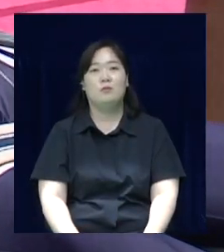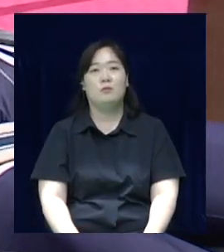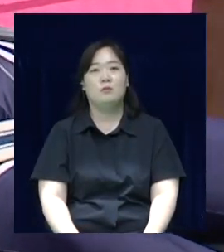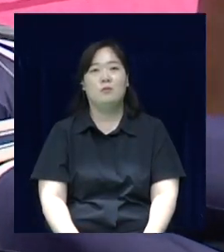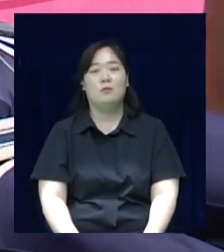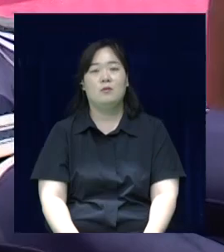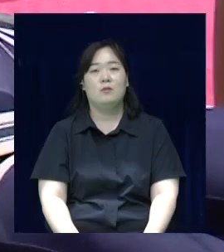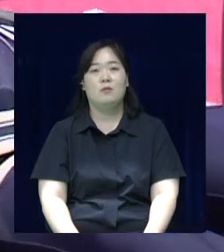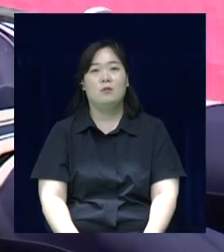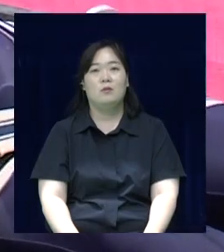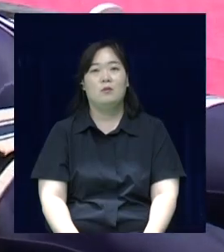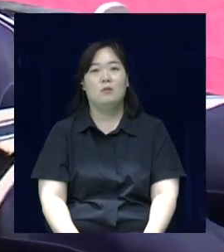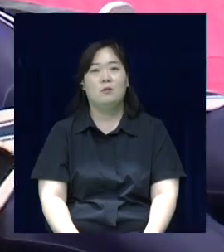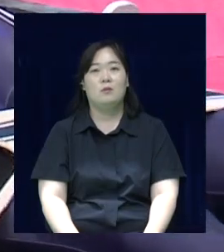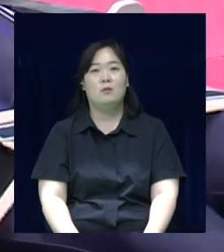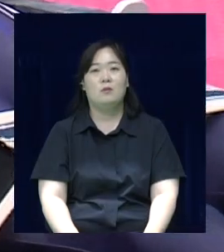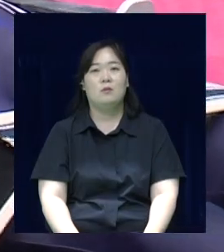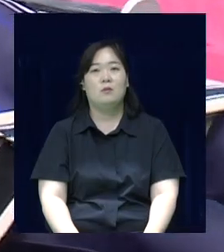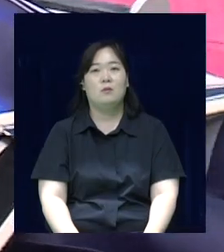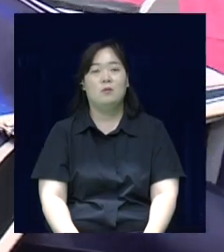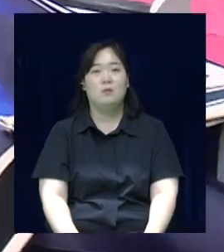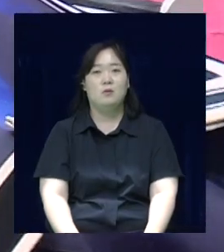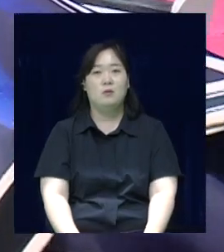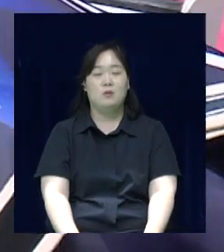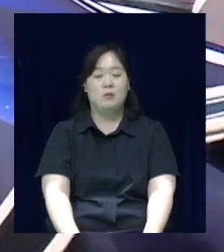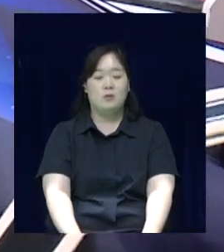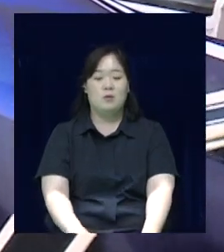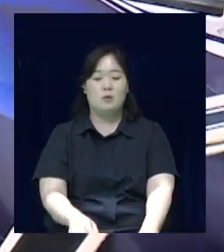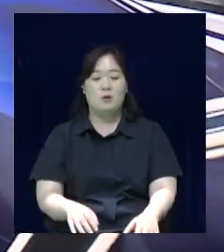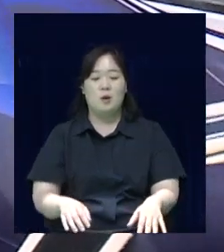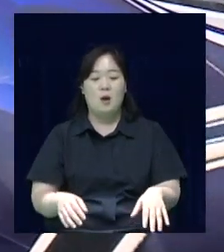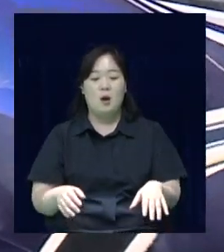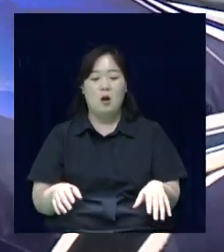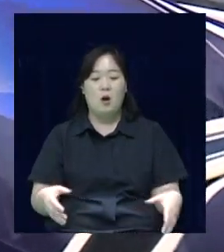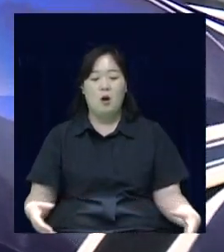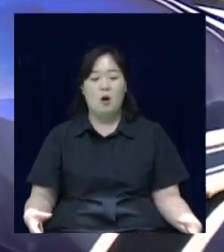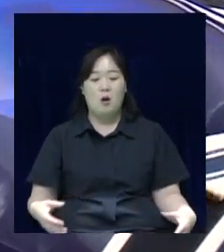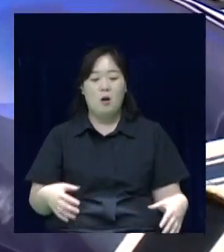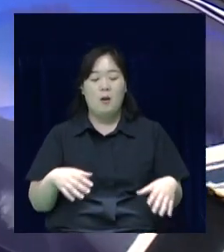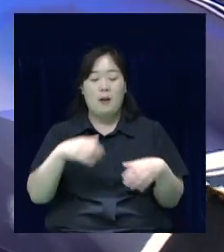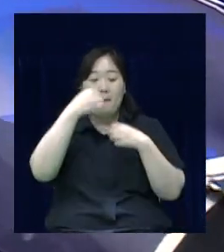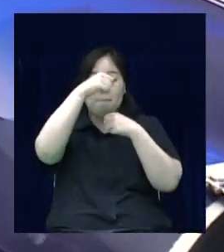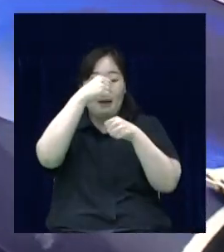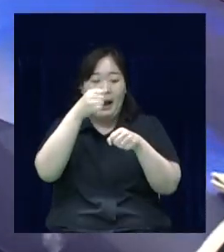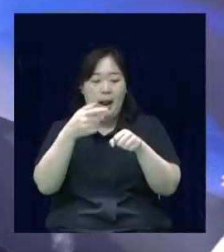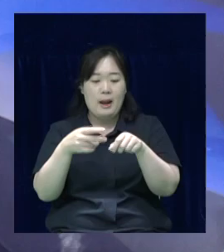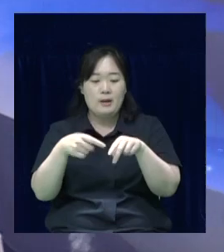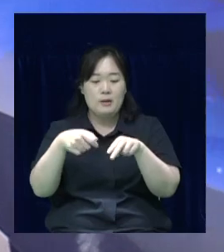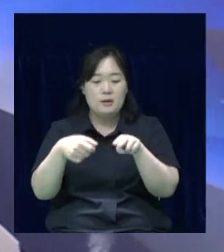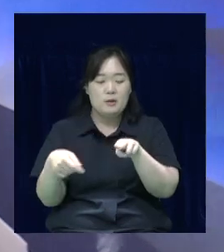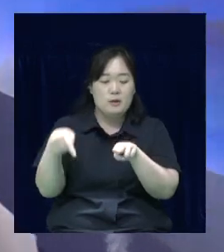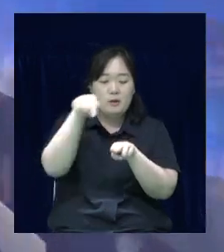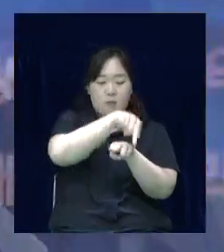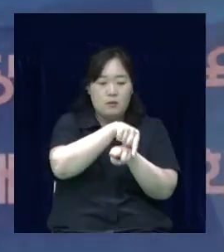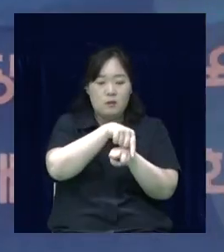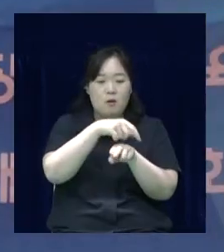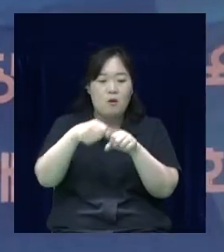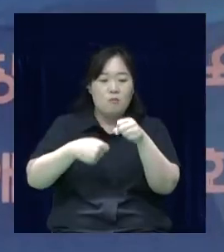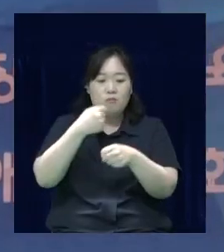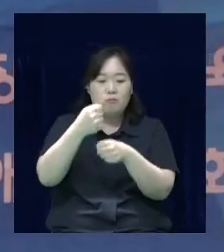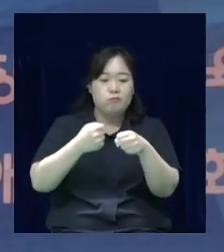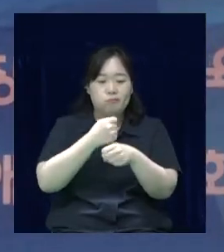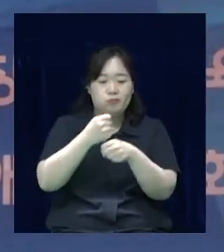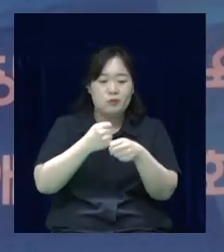문정훈 선수는 앞서 이 다리 쪽에 이제 밴딩을 하지 않았었는데. 네, 그것은 선수가 자유롭게 선택할 수 있습니다. 그렇죠. 예.